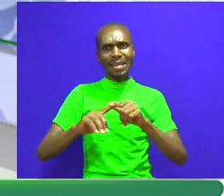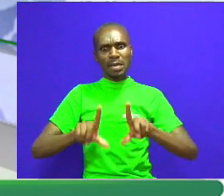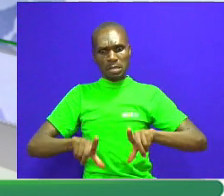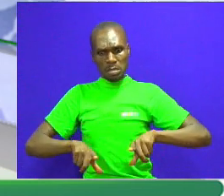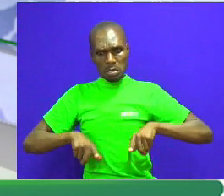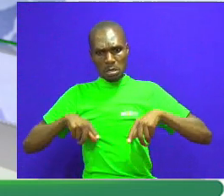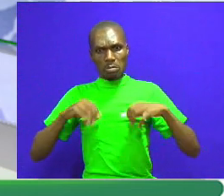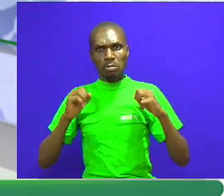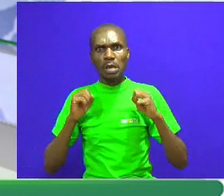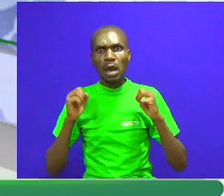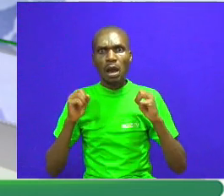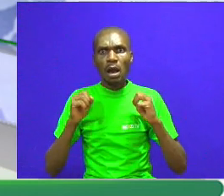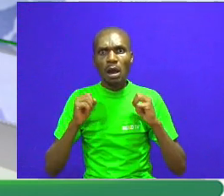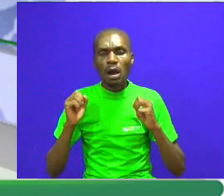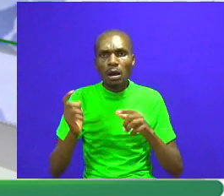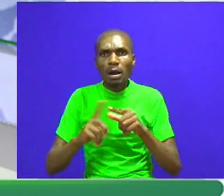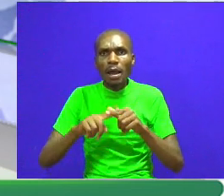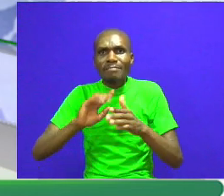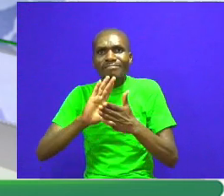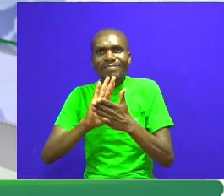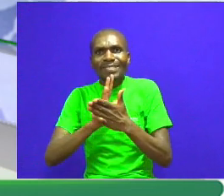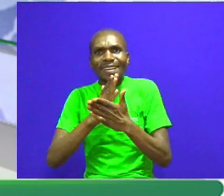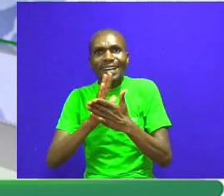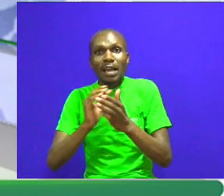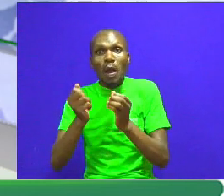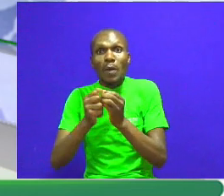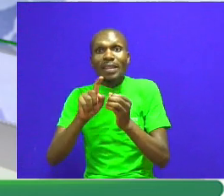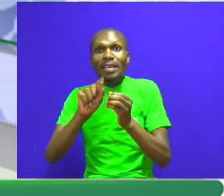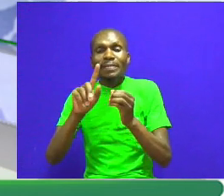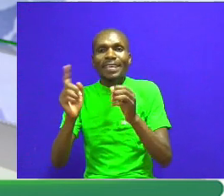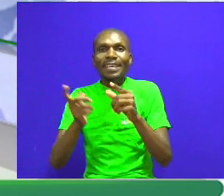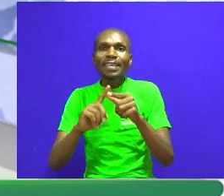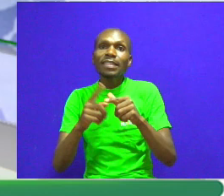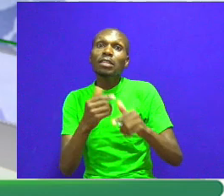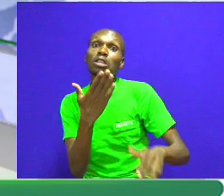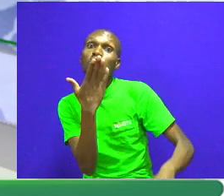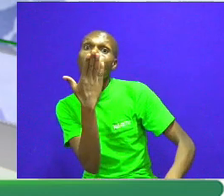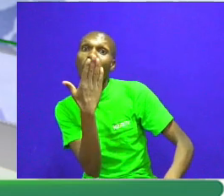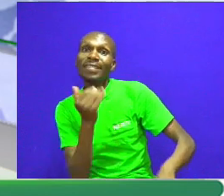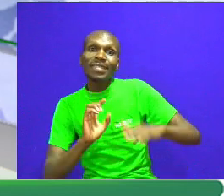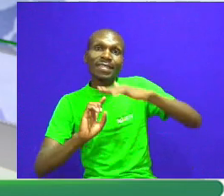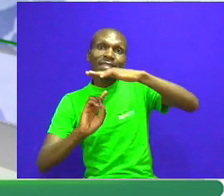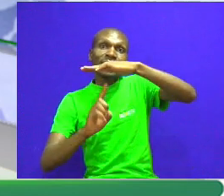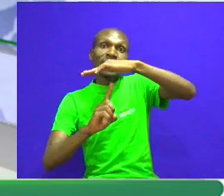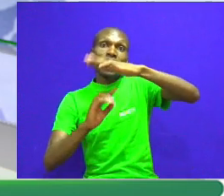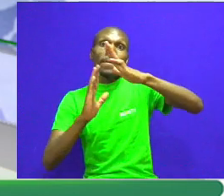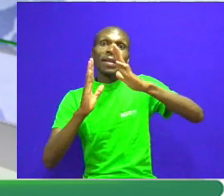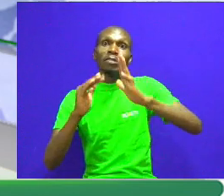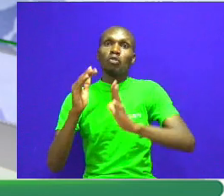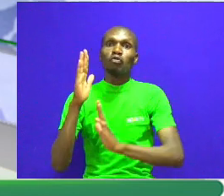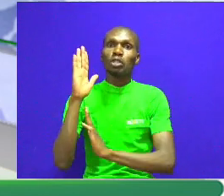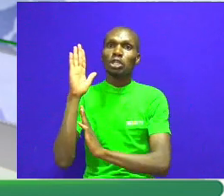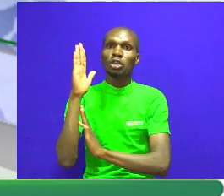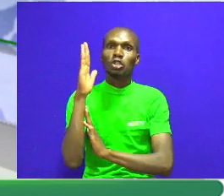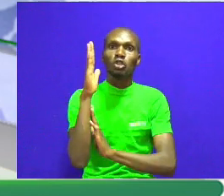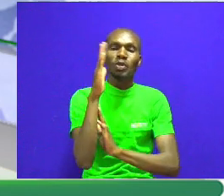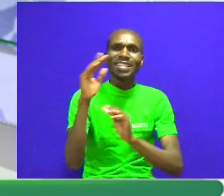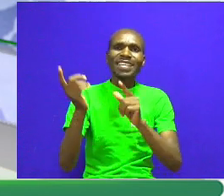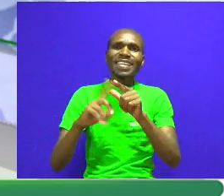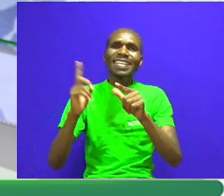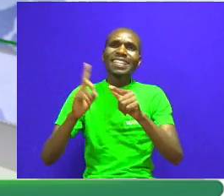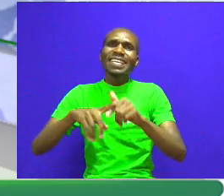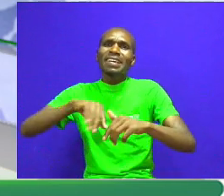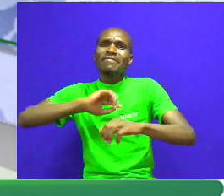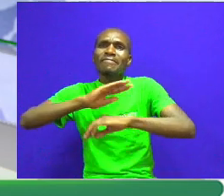boba. Usanga ni gita seni Kiandizi TV ni go baga nili muwaziri wobori ndi weime kithure kindiki. Kwa imbo kia ege tambu